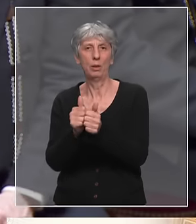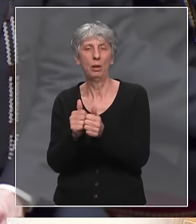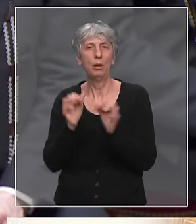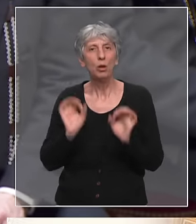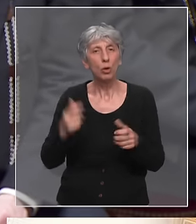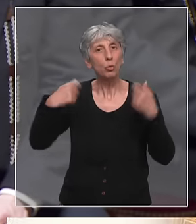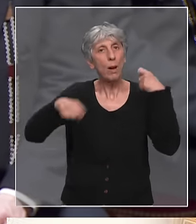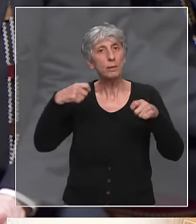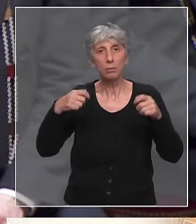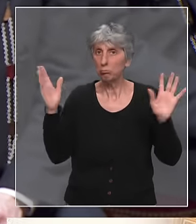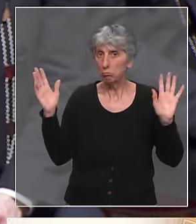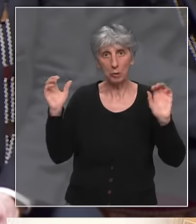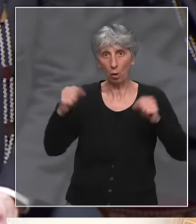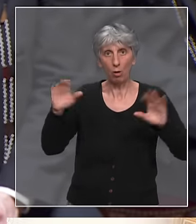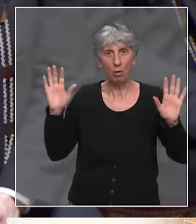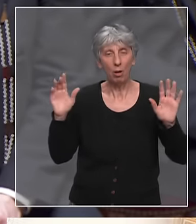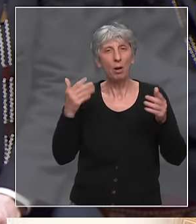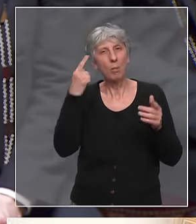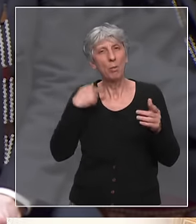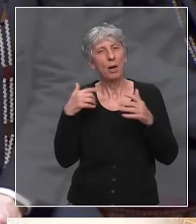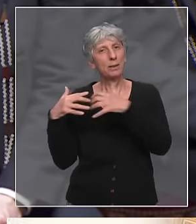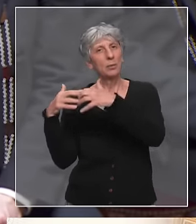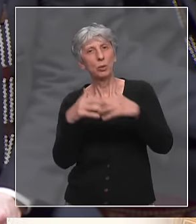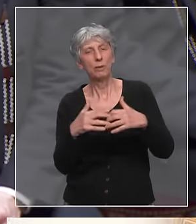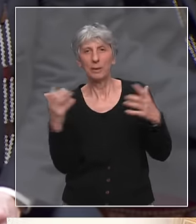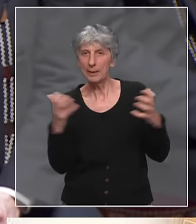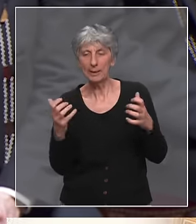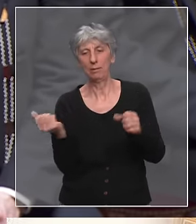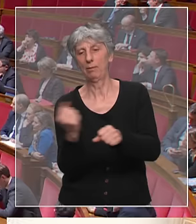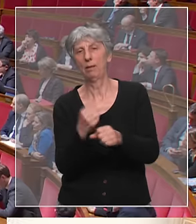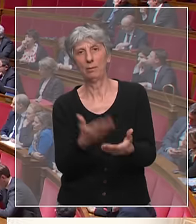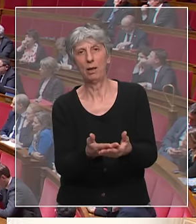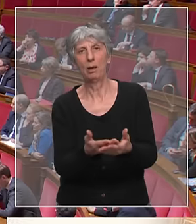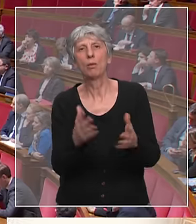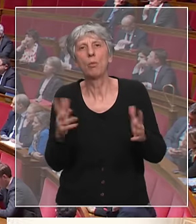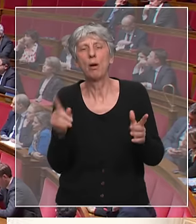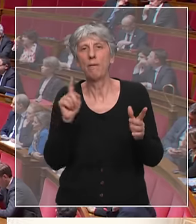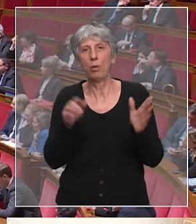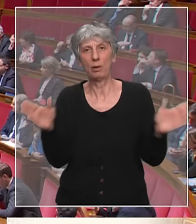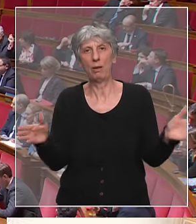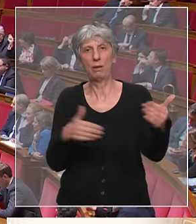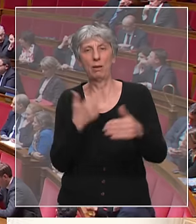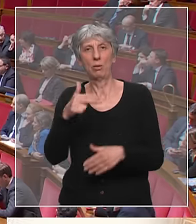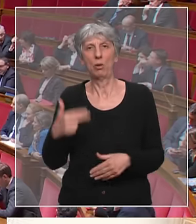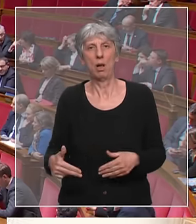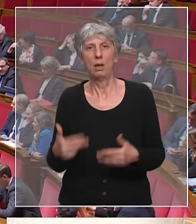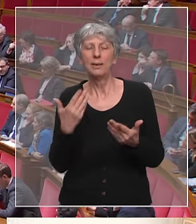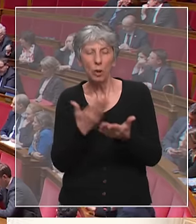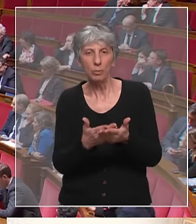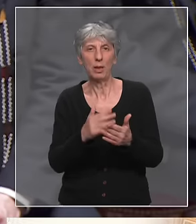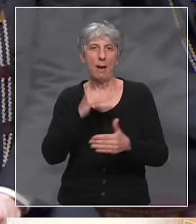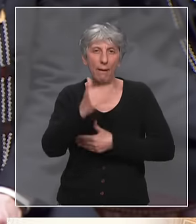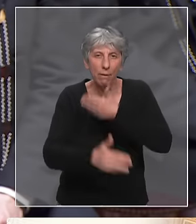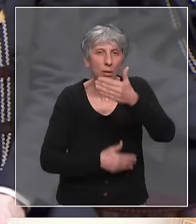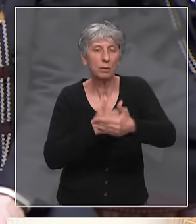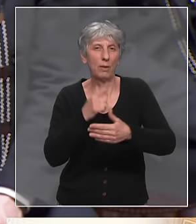donnée. Maintenant, moi, je suis attaché à ce que ce dispositif puissent se mettre en place. Pour ça, il faut un cadre national. C'est comme ça que nous allons avancer avec